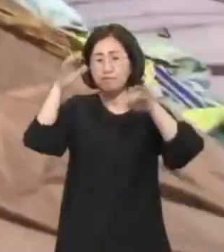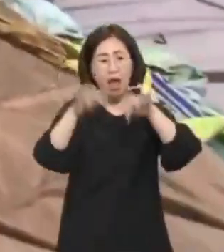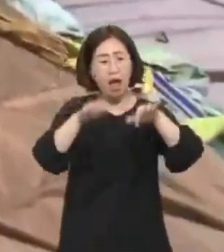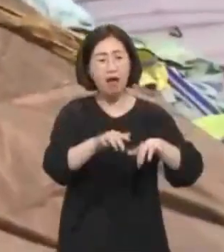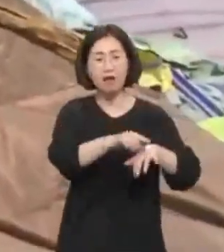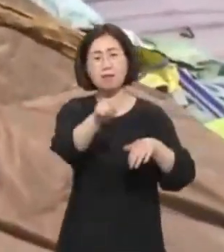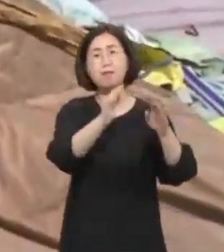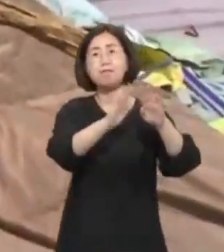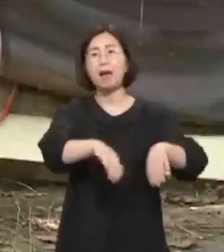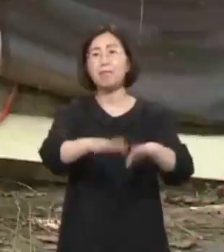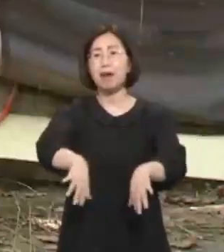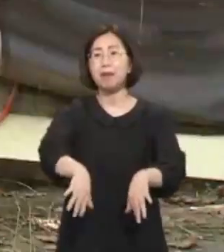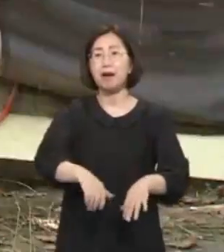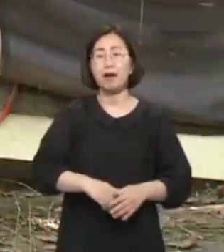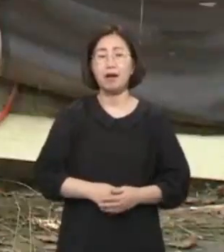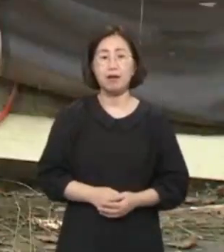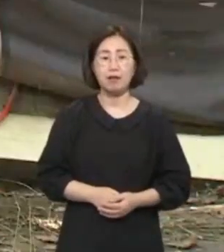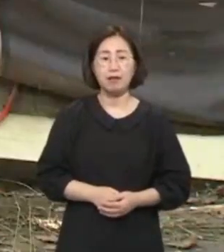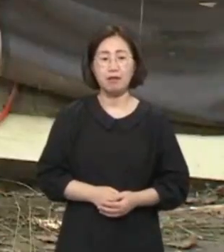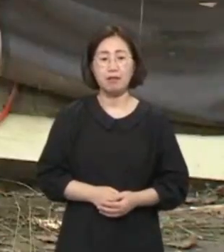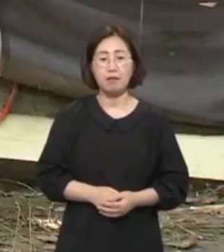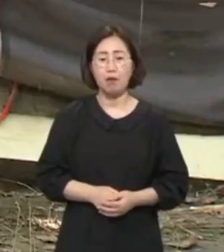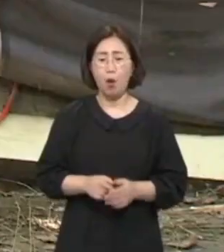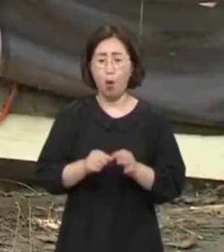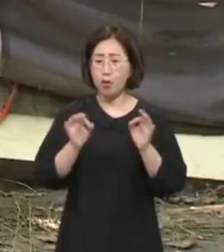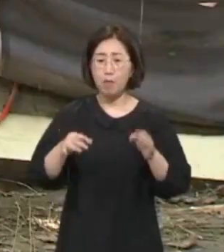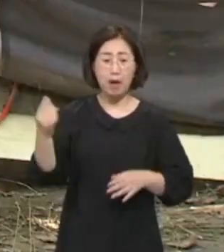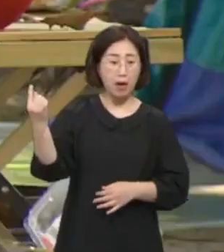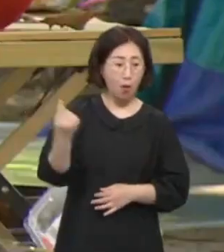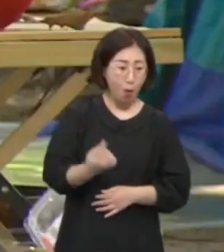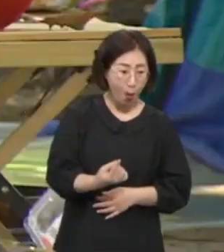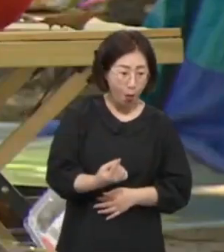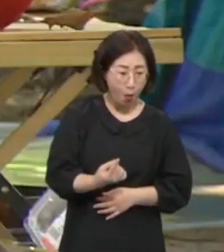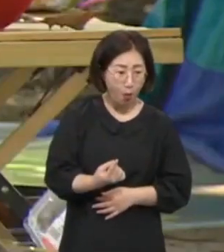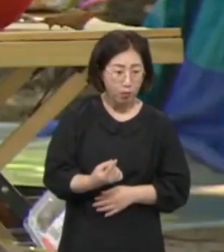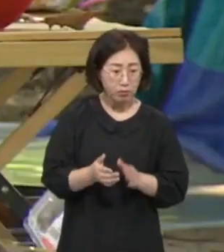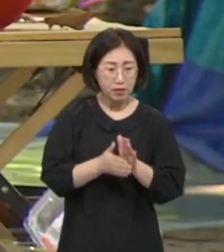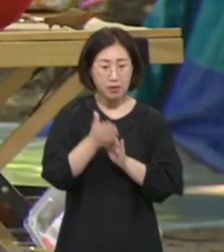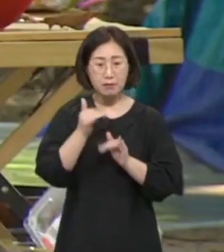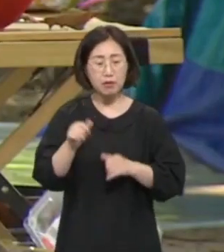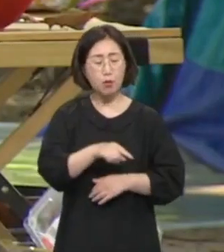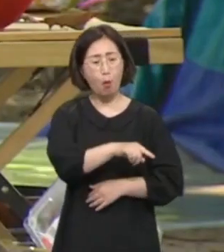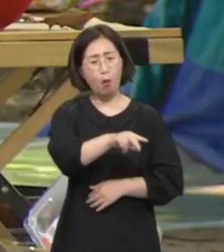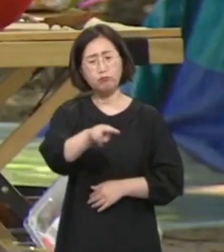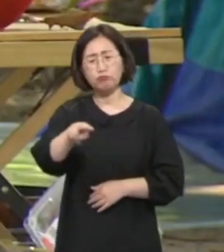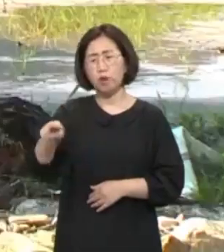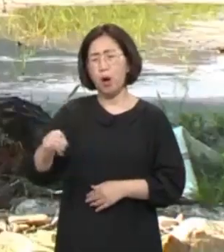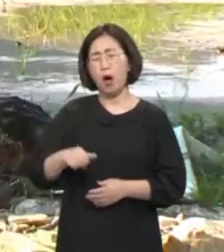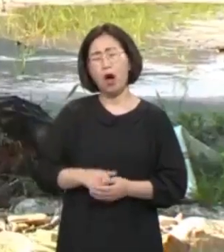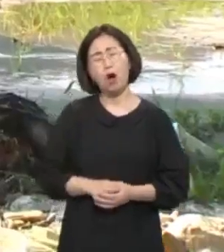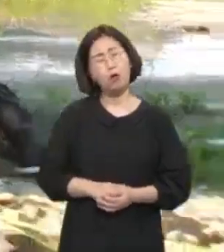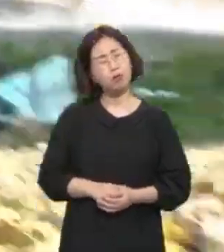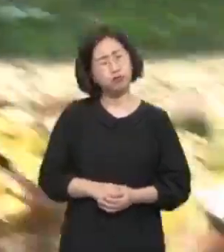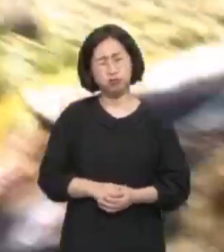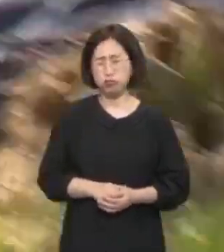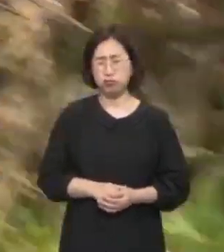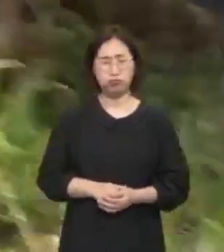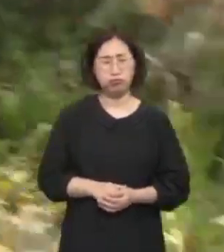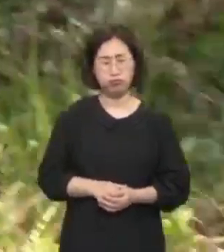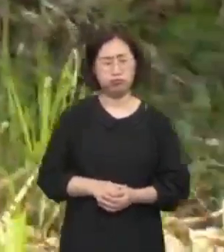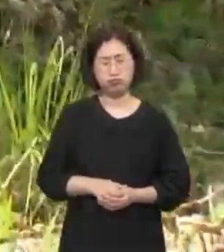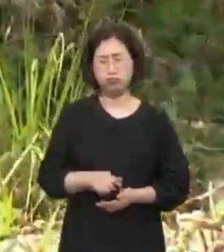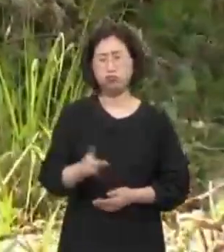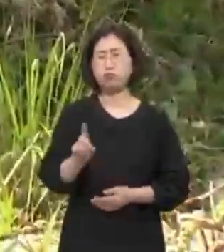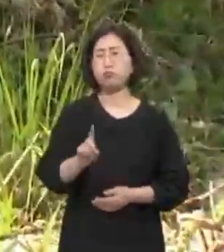무너져 내렸습니다. 모처럼 휴식을 즐기러 캠핑을 나온 시민들도 폐허가 된 캠핑장의 모습에 눈살을